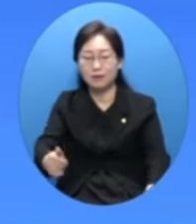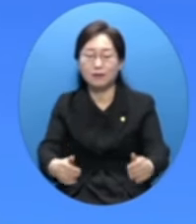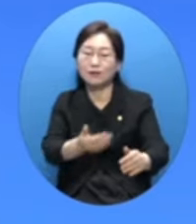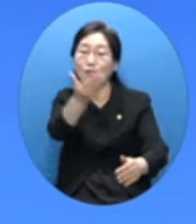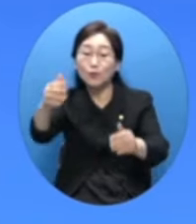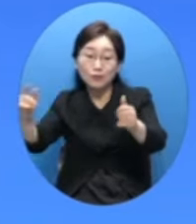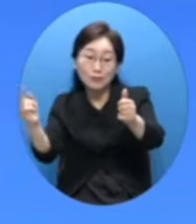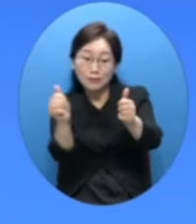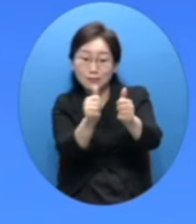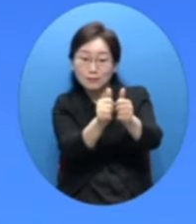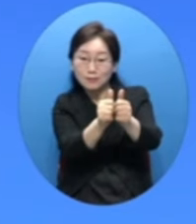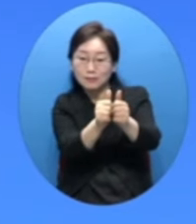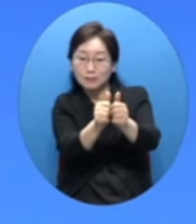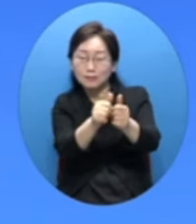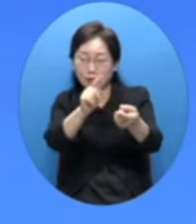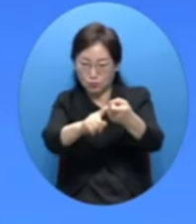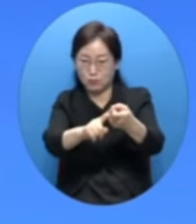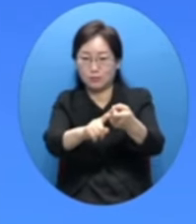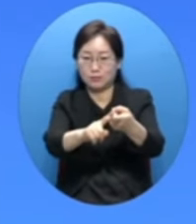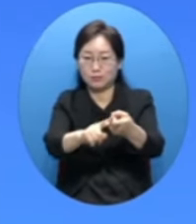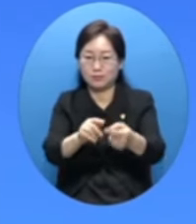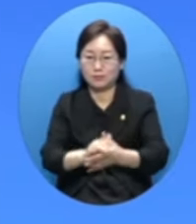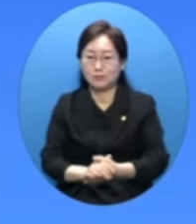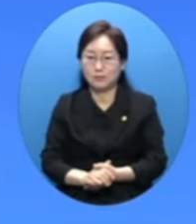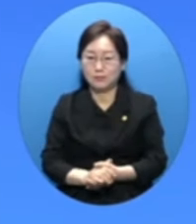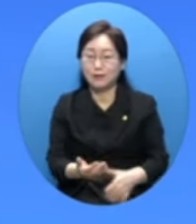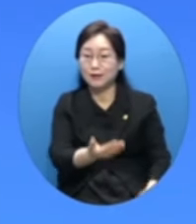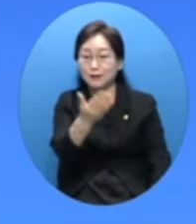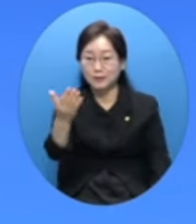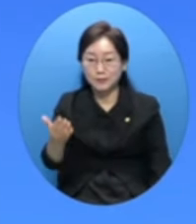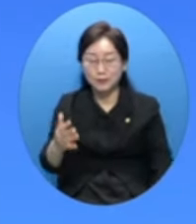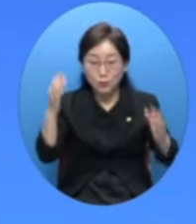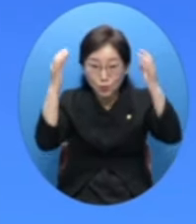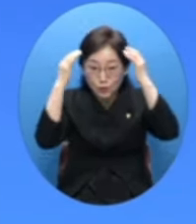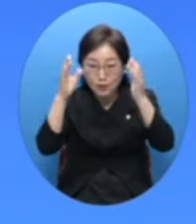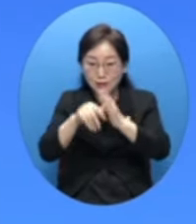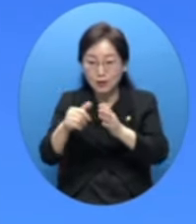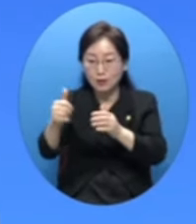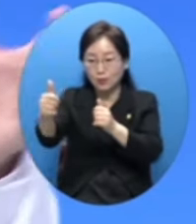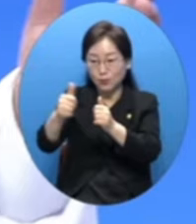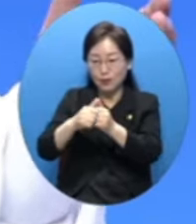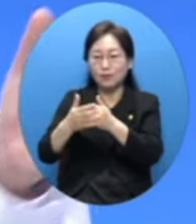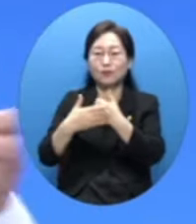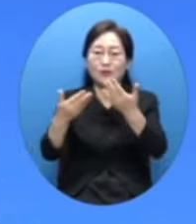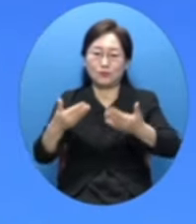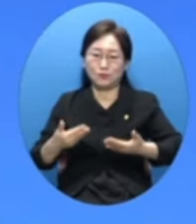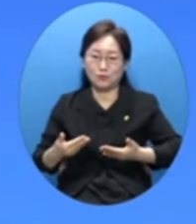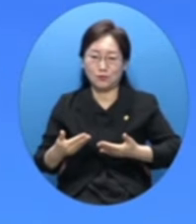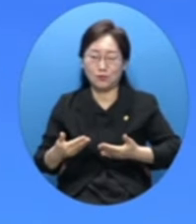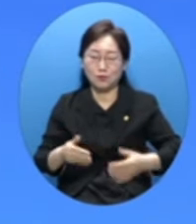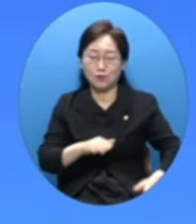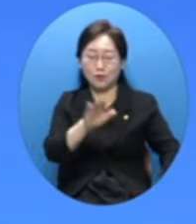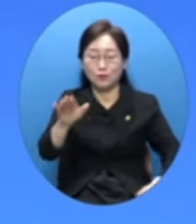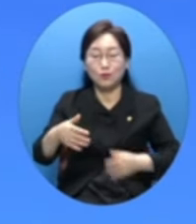떠나지 아니하십니다. 우리가 고난처했을 때 우리를 도와주시고 우리에게 돕는